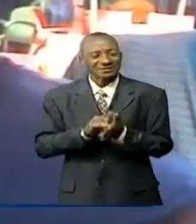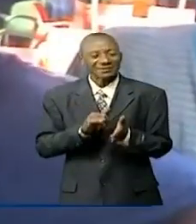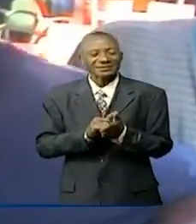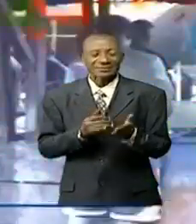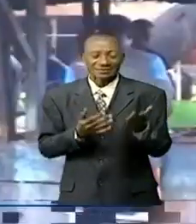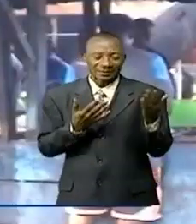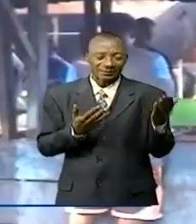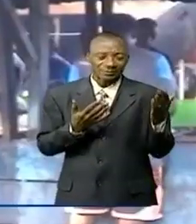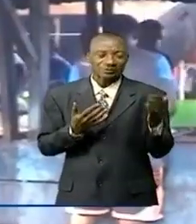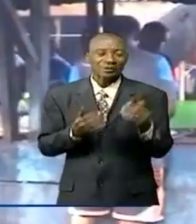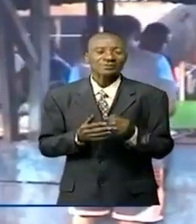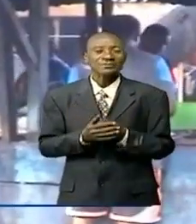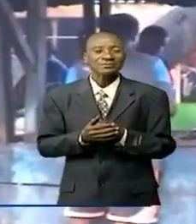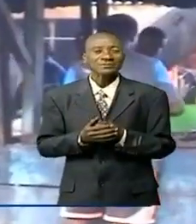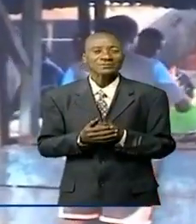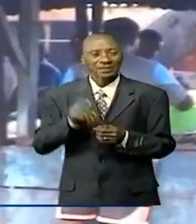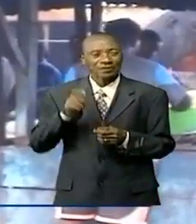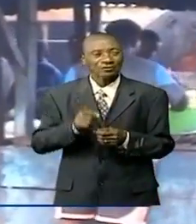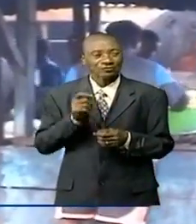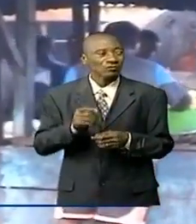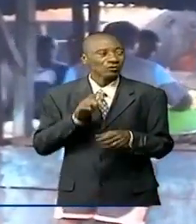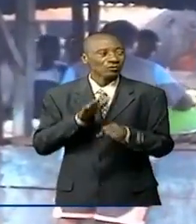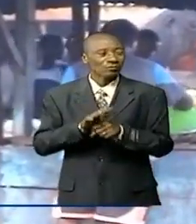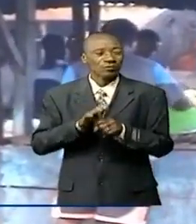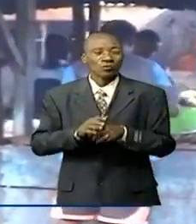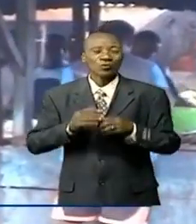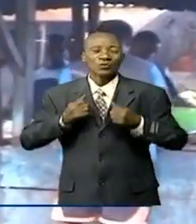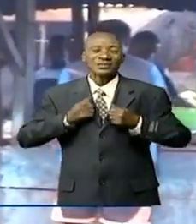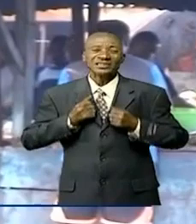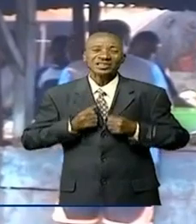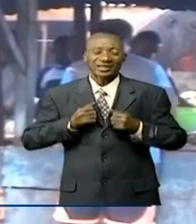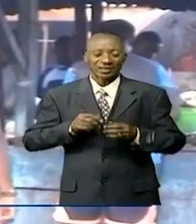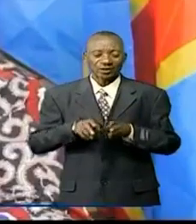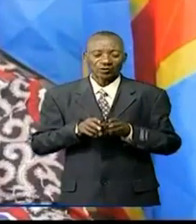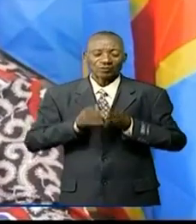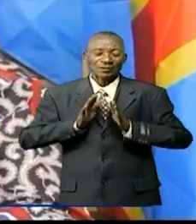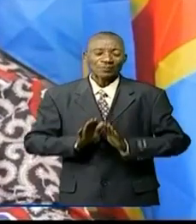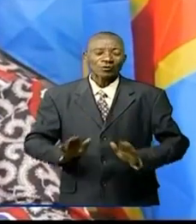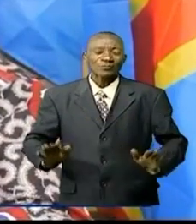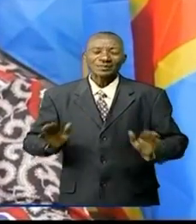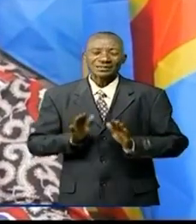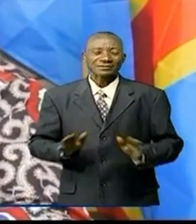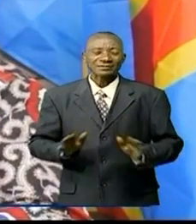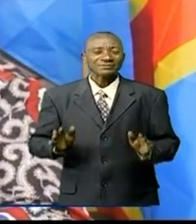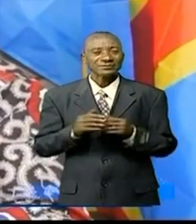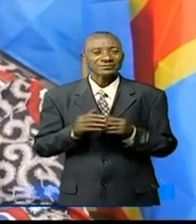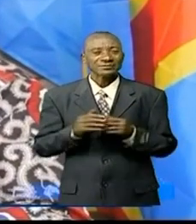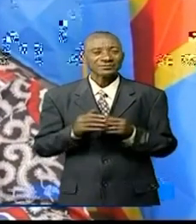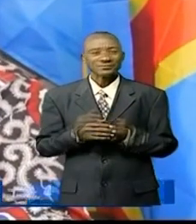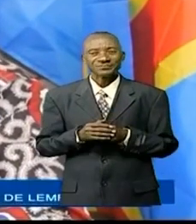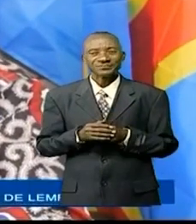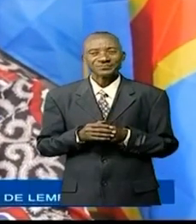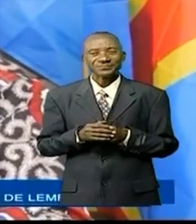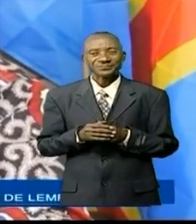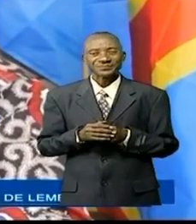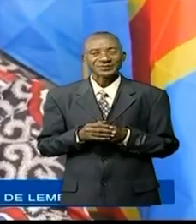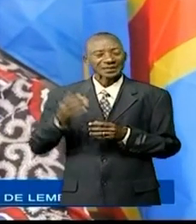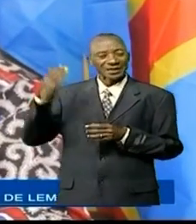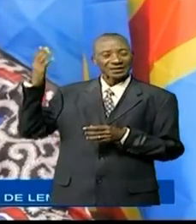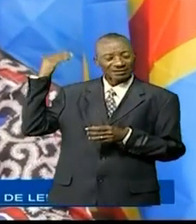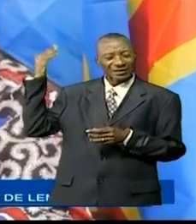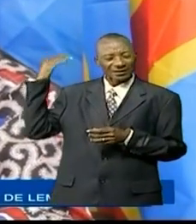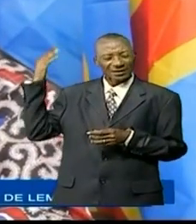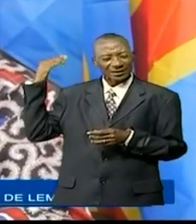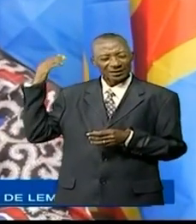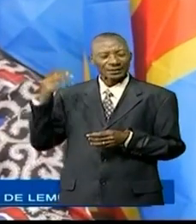minimum, pas avec une grande capacité des ustensiles. À l'époque, nous avions un effectif valable pour